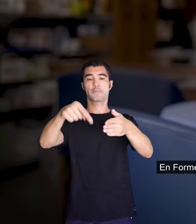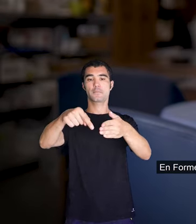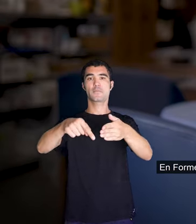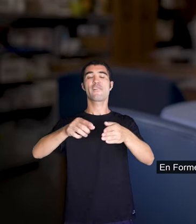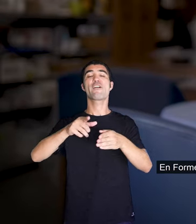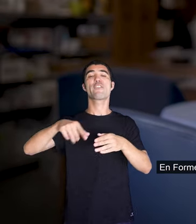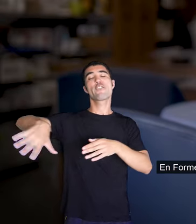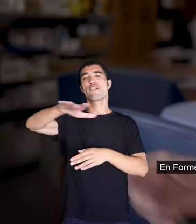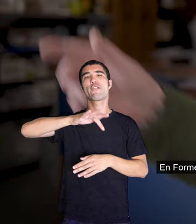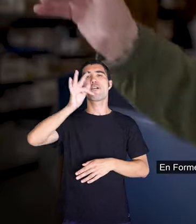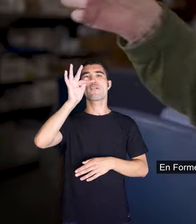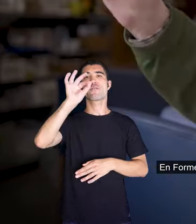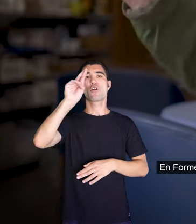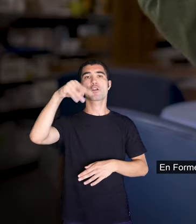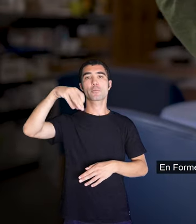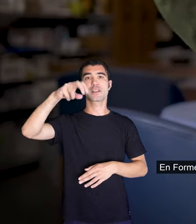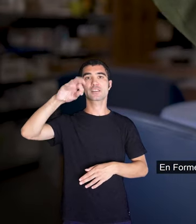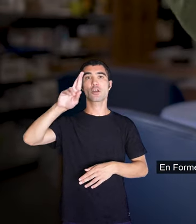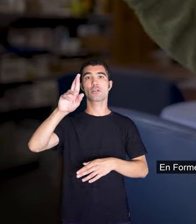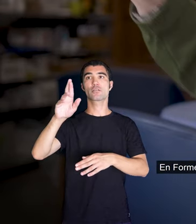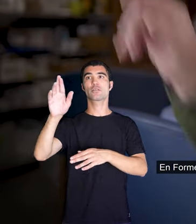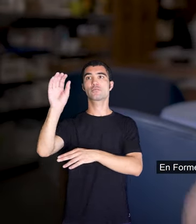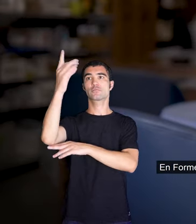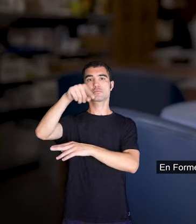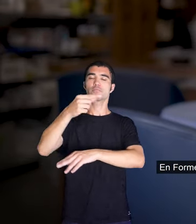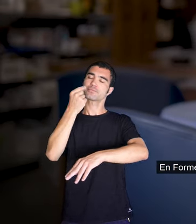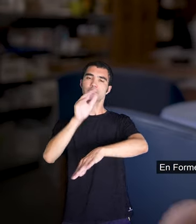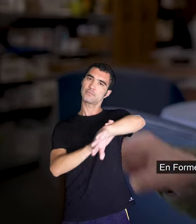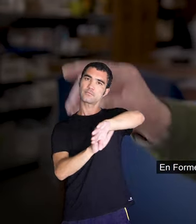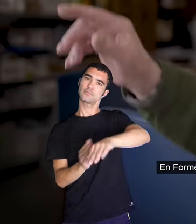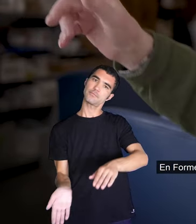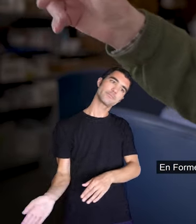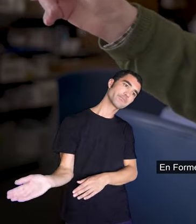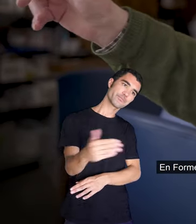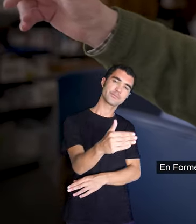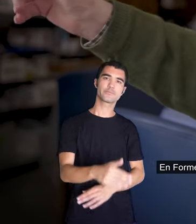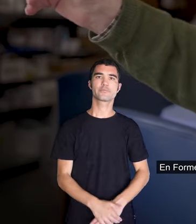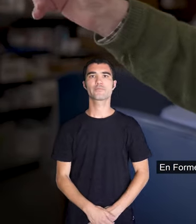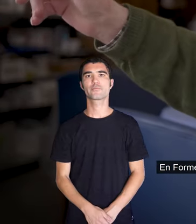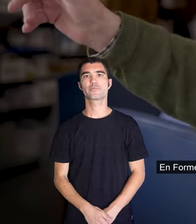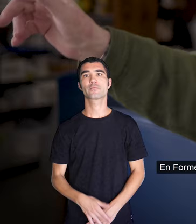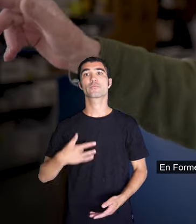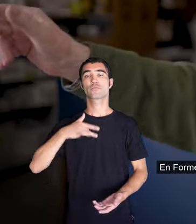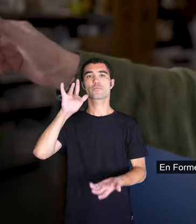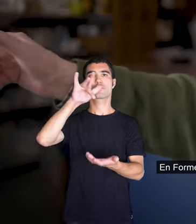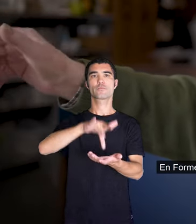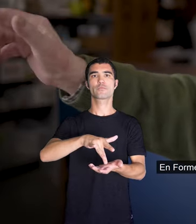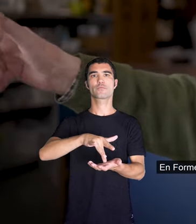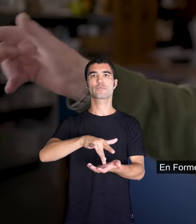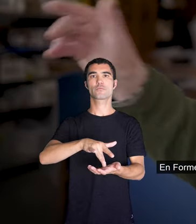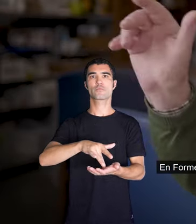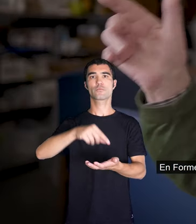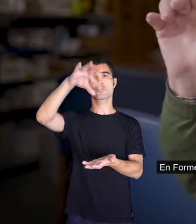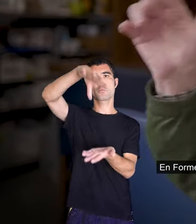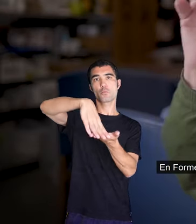Formentor me va donar estimó i jo cap aquí. Però quan vaig ser, antes d'arribar a una